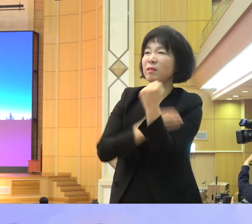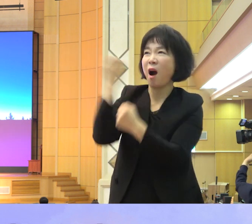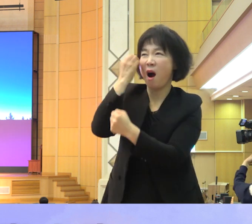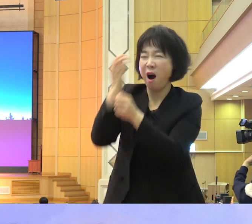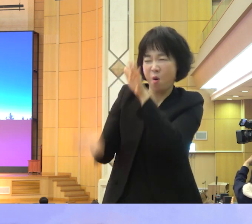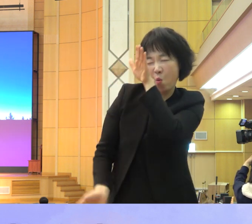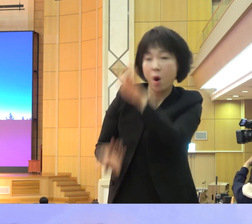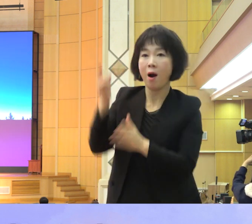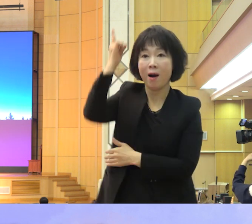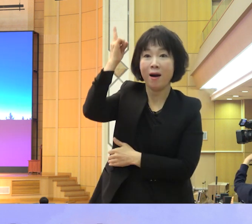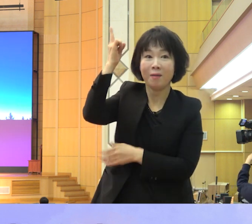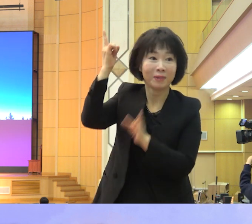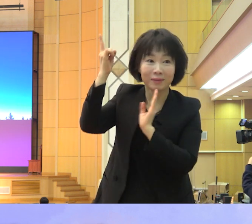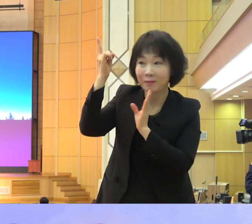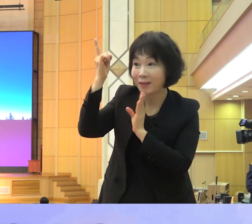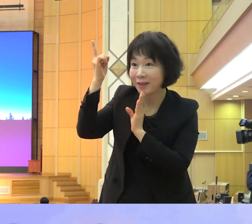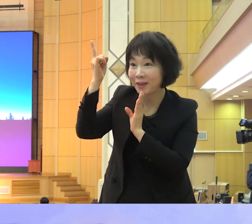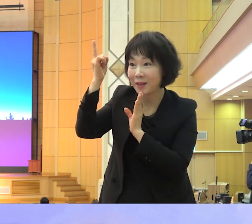하나님의